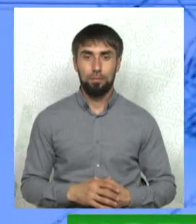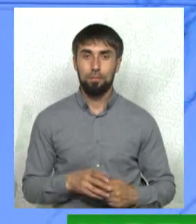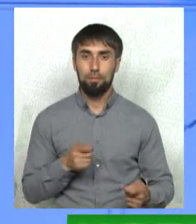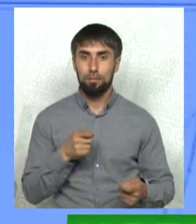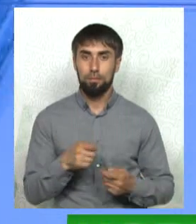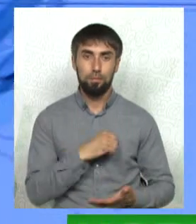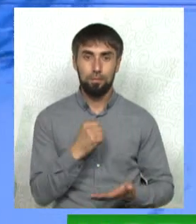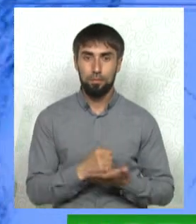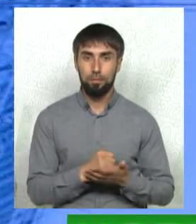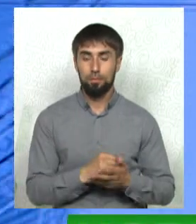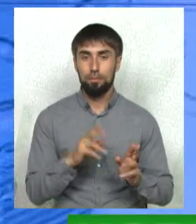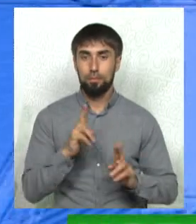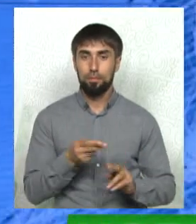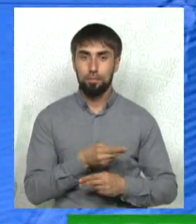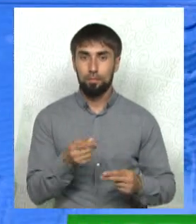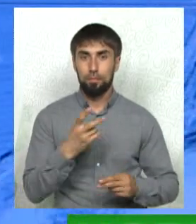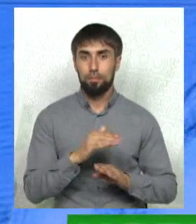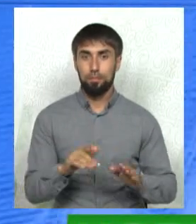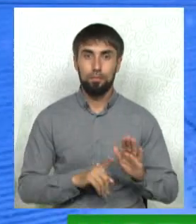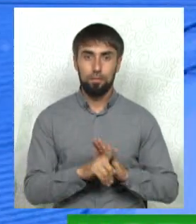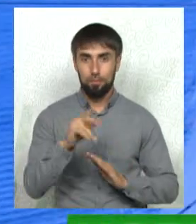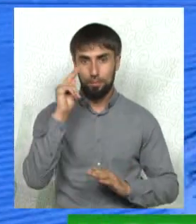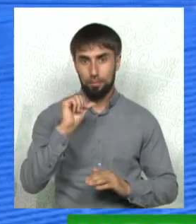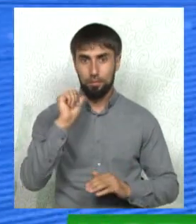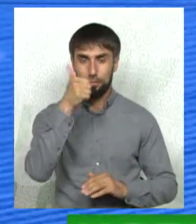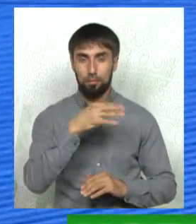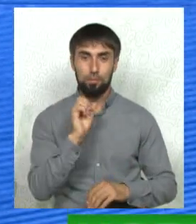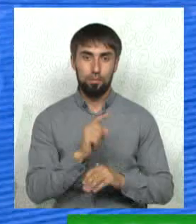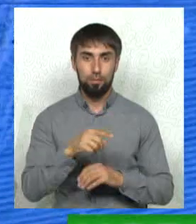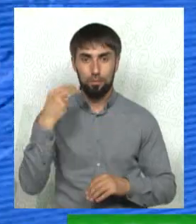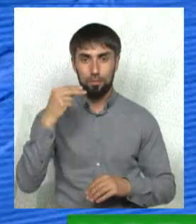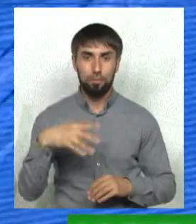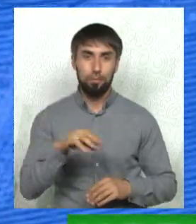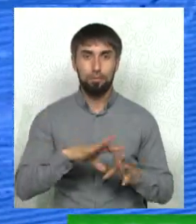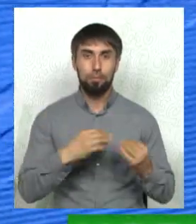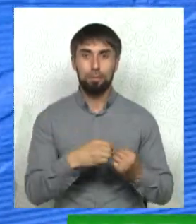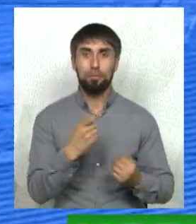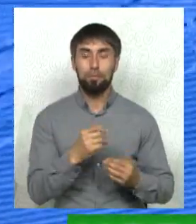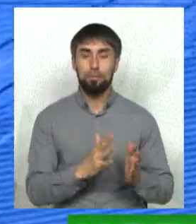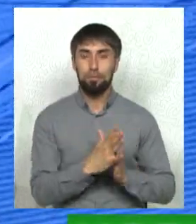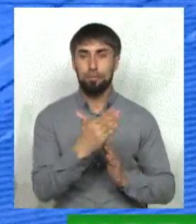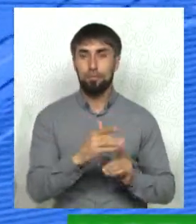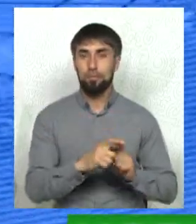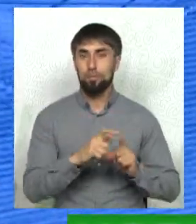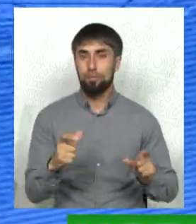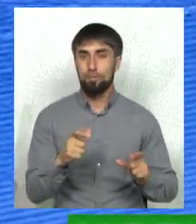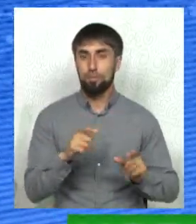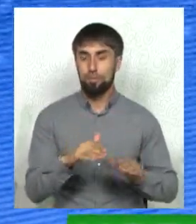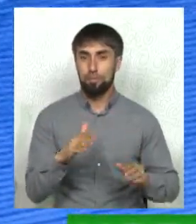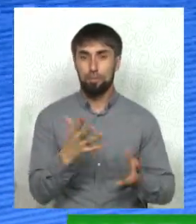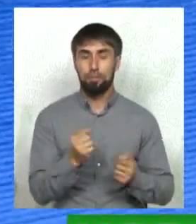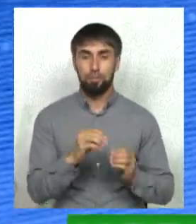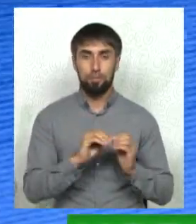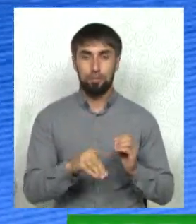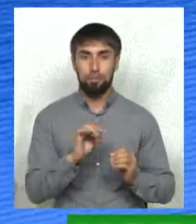Правительство утвердило правила выплат на детей к началу учебного года. По указу президента, все семьи, в которых растут дети школьного возраста, получат по 10